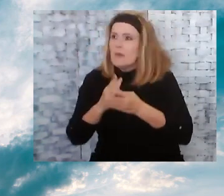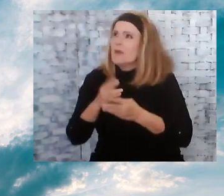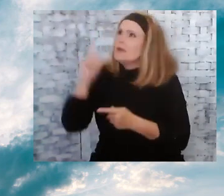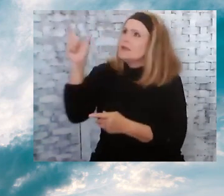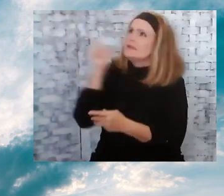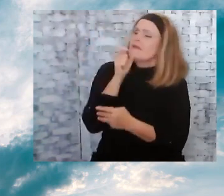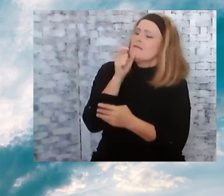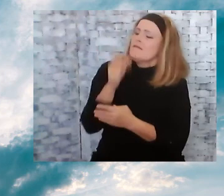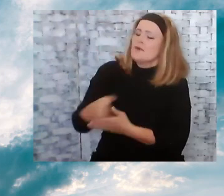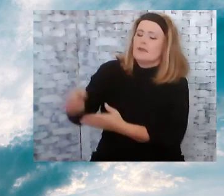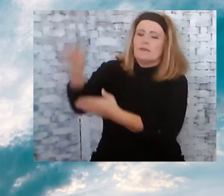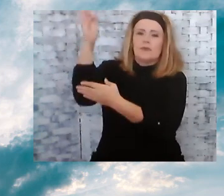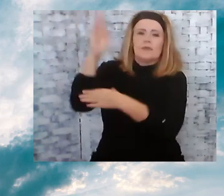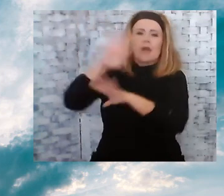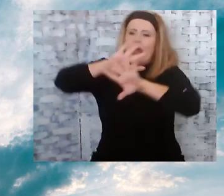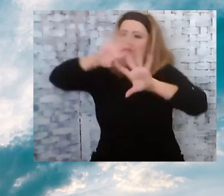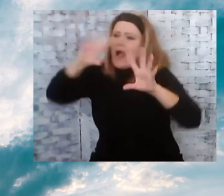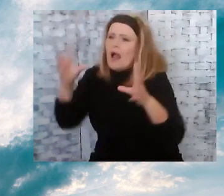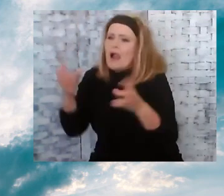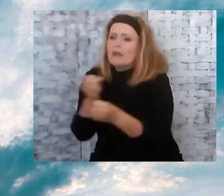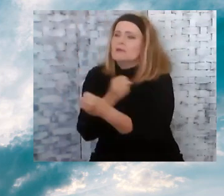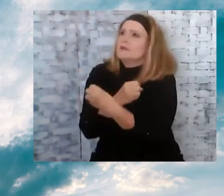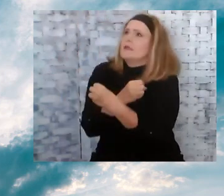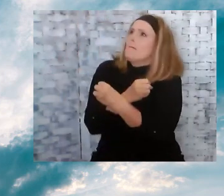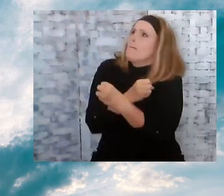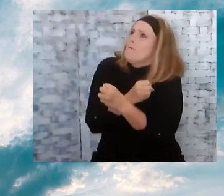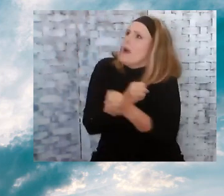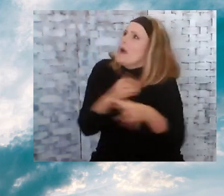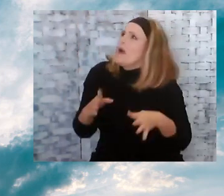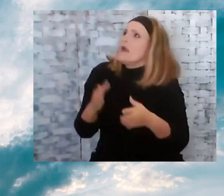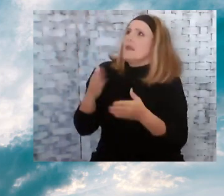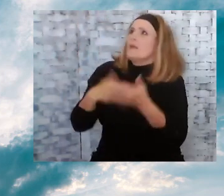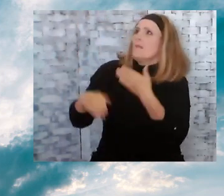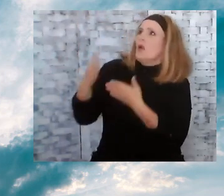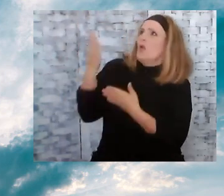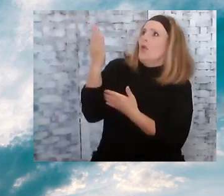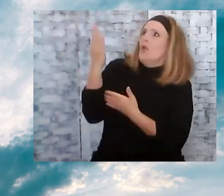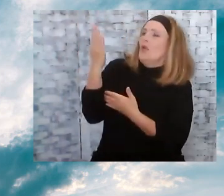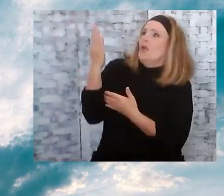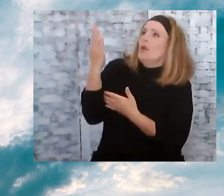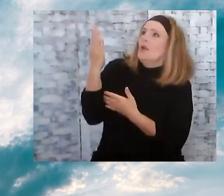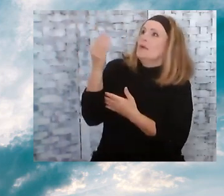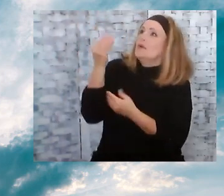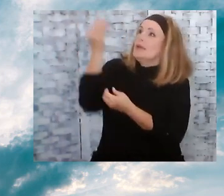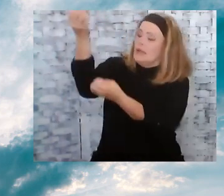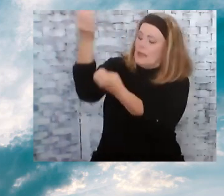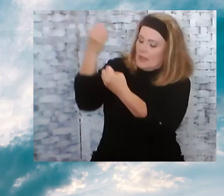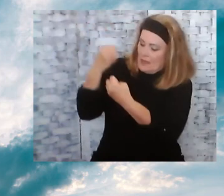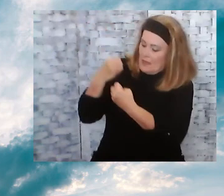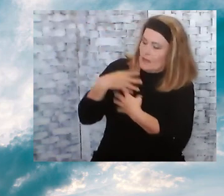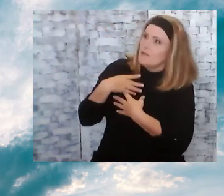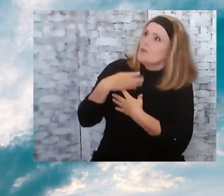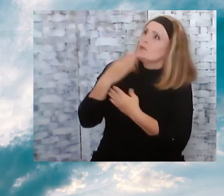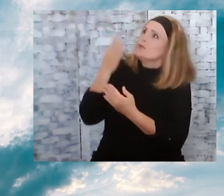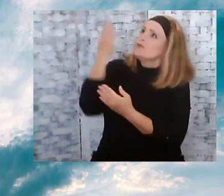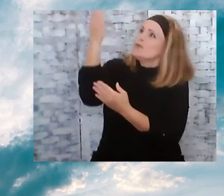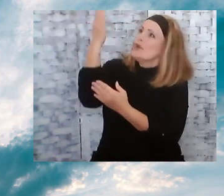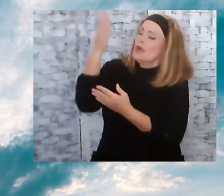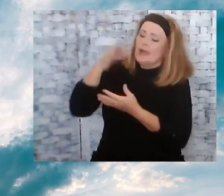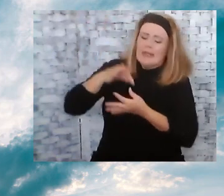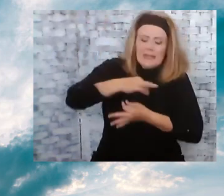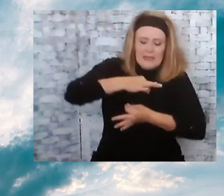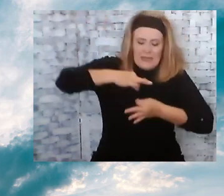die Woord van God. Deur U het alles ontstaan wat ontstaan het. U gee vir ons